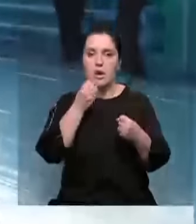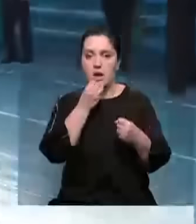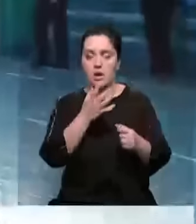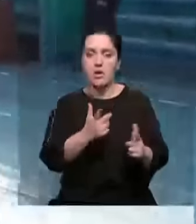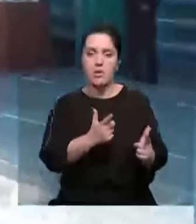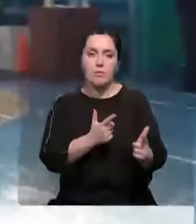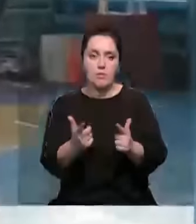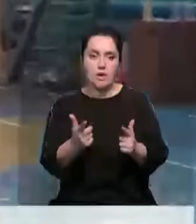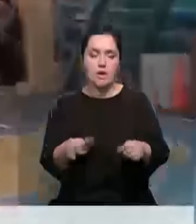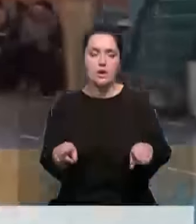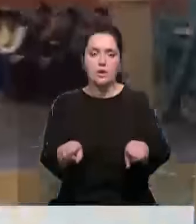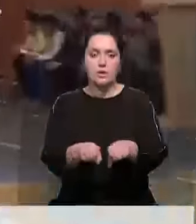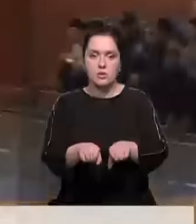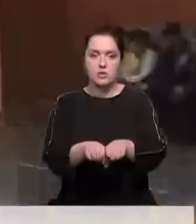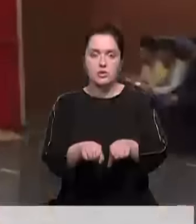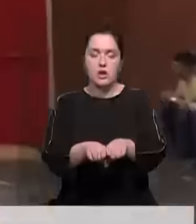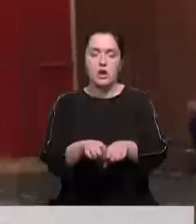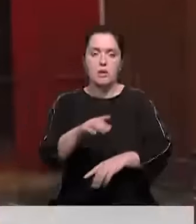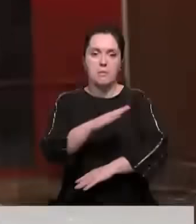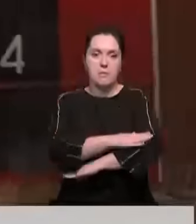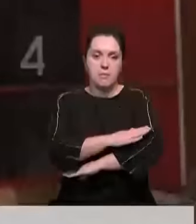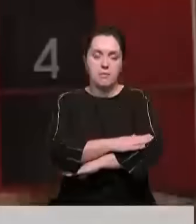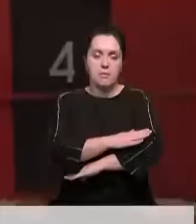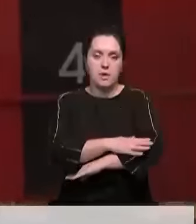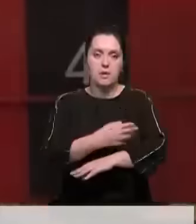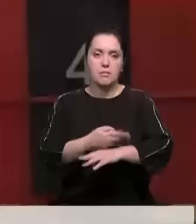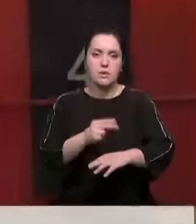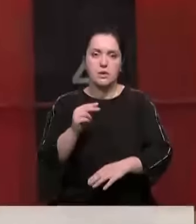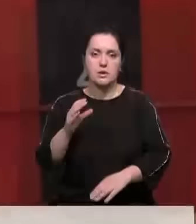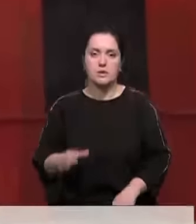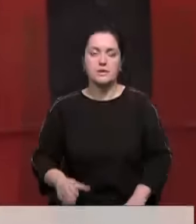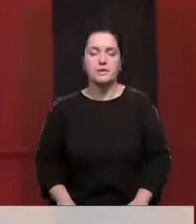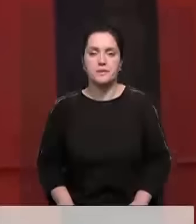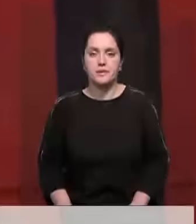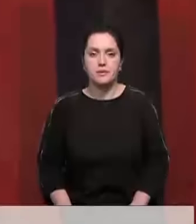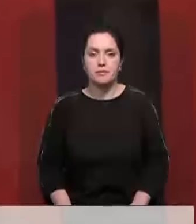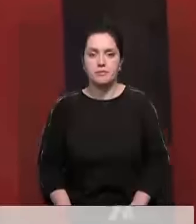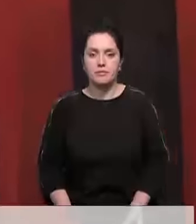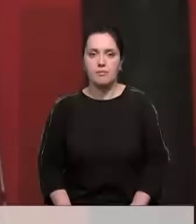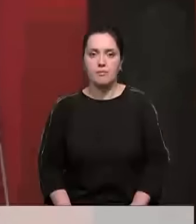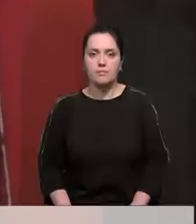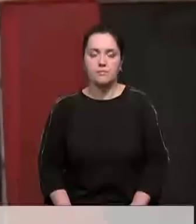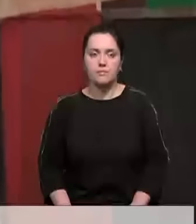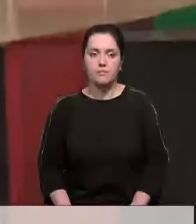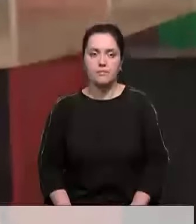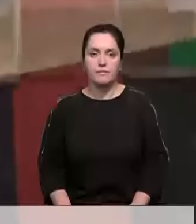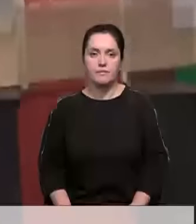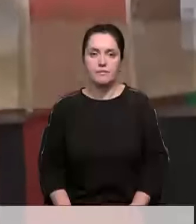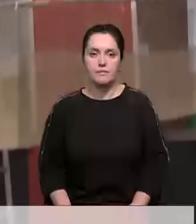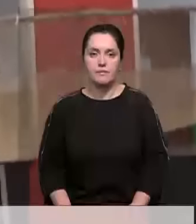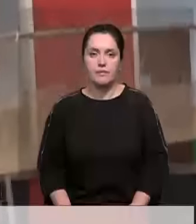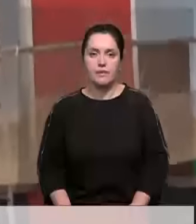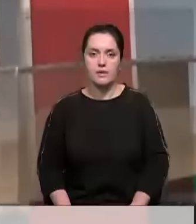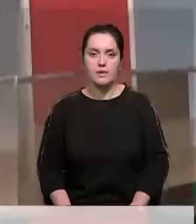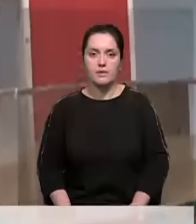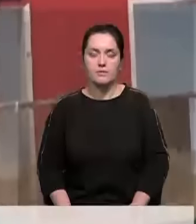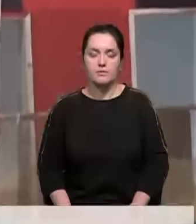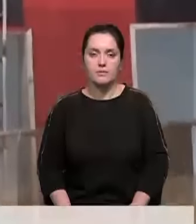подготовки, а также прививает навыки поведения в чрезвычайной ситуации. Ербул Абишев, Далют Кушкарбаев, Марат Игликов из Павлодара,